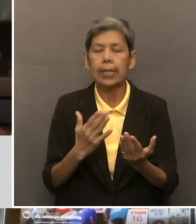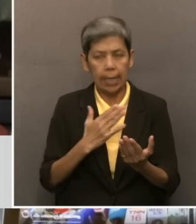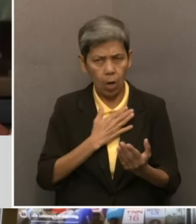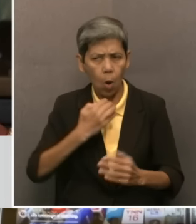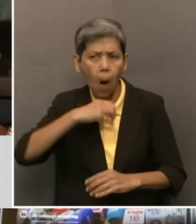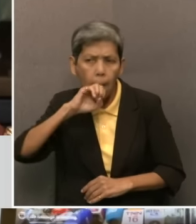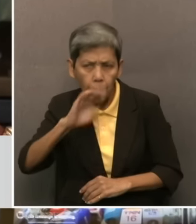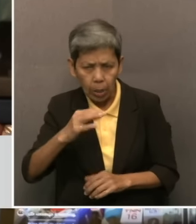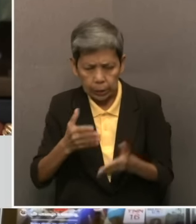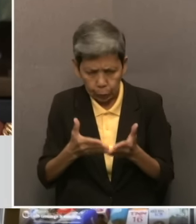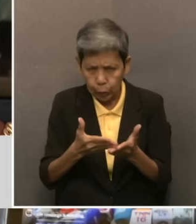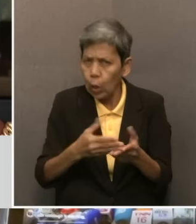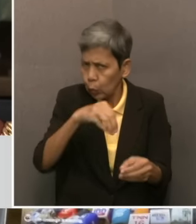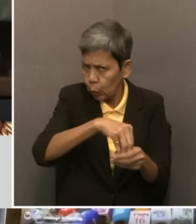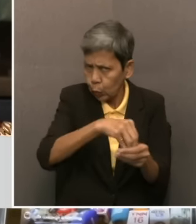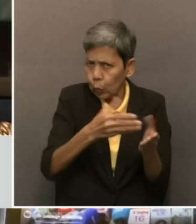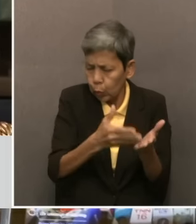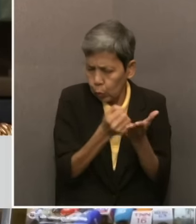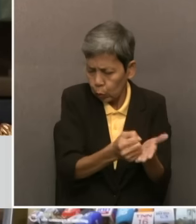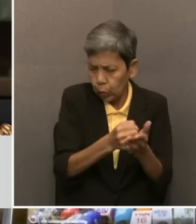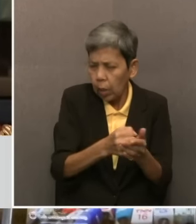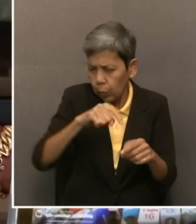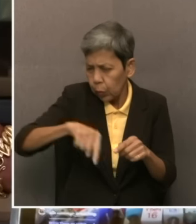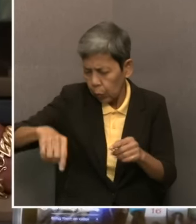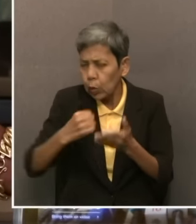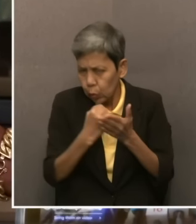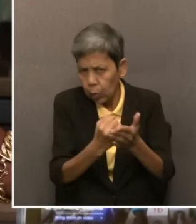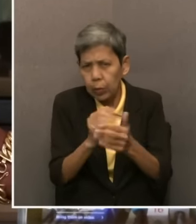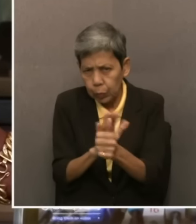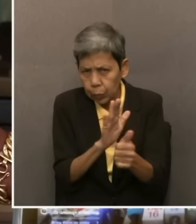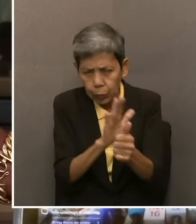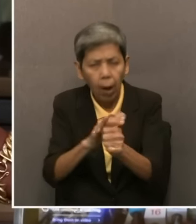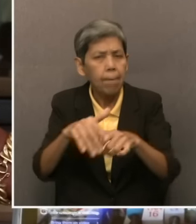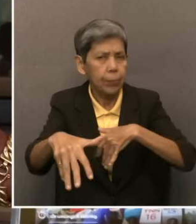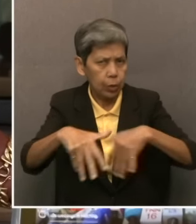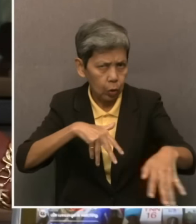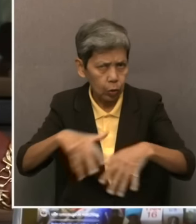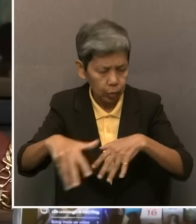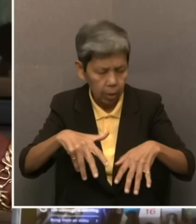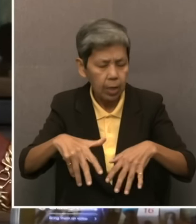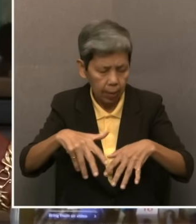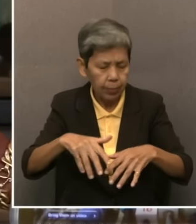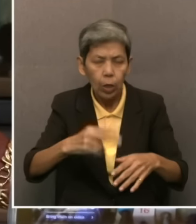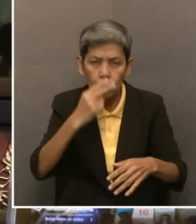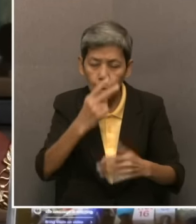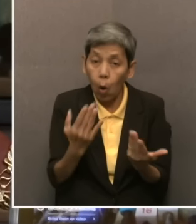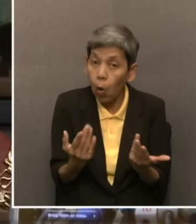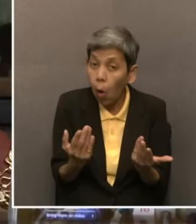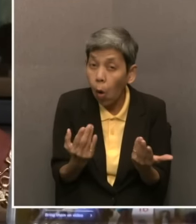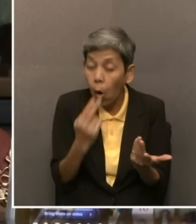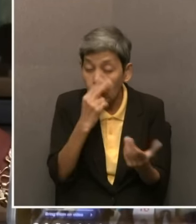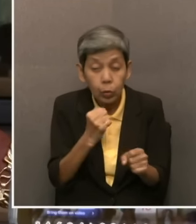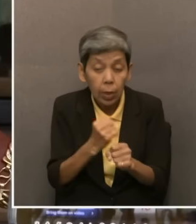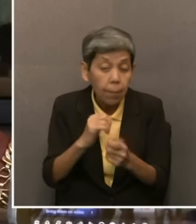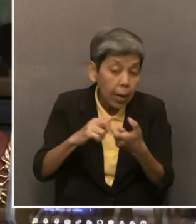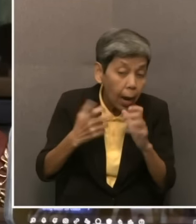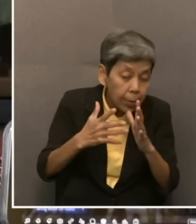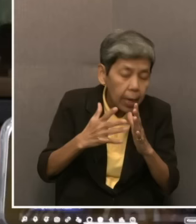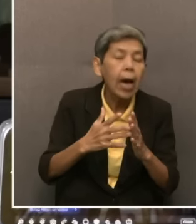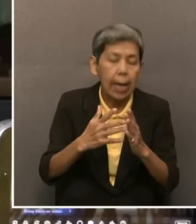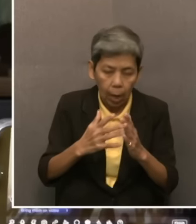ปแล้วว่าเรือยังให้ประจำที่อยู่แล้วทุกหน่วยก็ยังอยู่ดูแลนะครับเพื่อเตรียมรับมืออีกรอบจนกว่าเราจะมั่นใจว่าไม่มีอะไรแล้วเราก็จะม